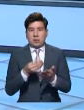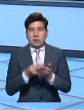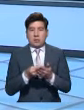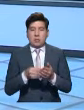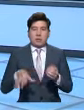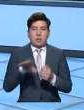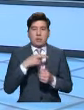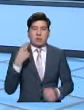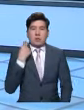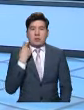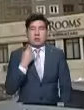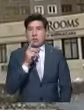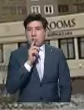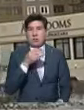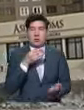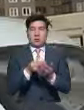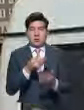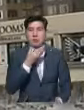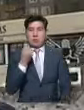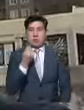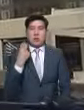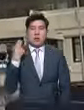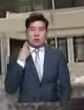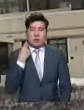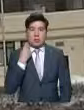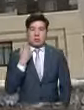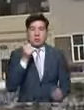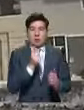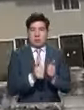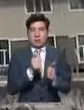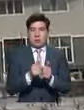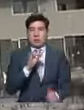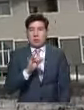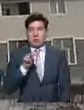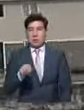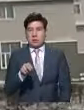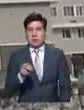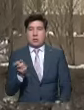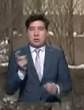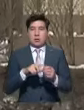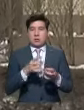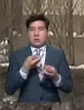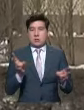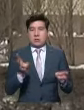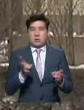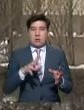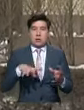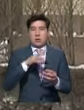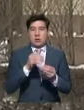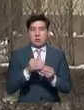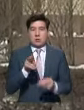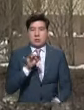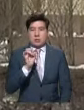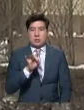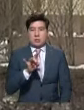бірдей салық төлемейтін көрінеді. Кірістер комитеті оларға жеке кәсіпкер ретінде тіркелудің қажеті жоқ екенін айтады. Тек жалпыға бірдей декларациялау